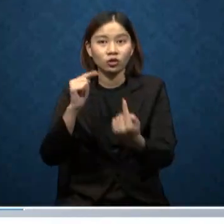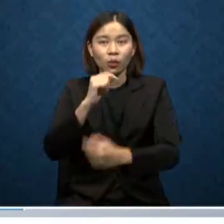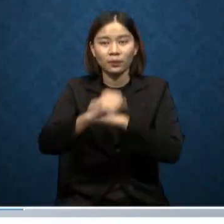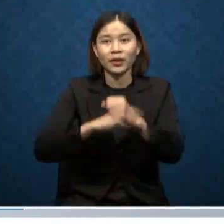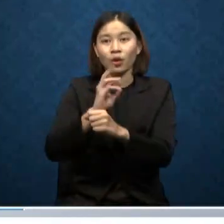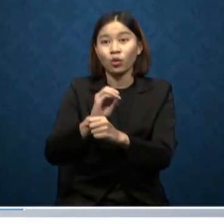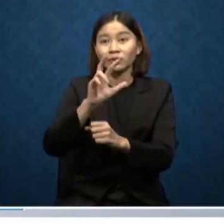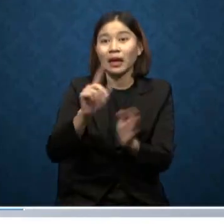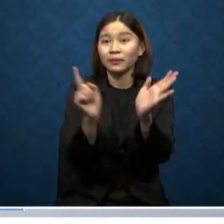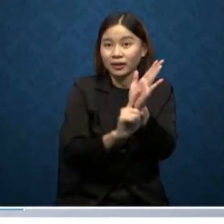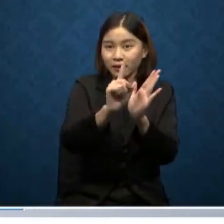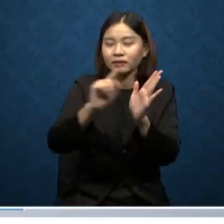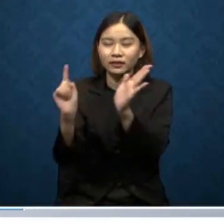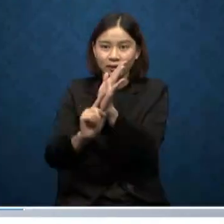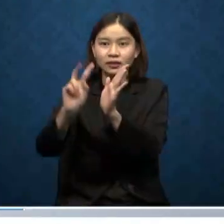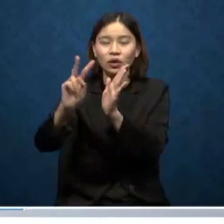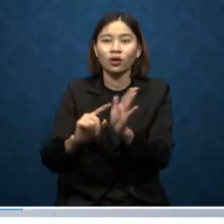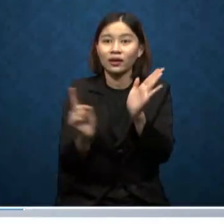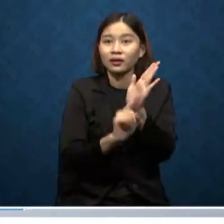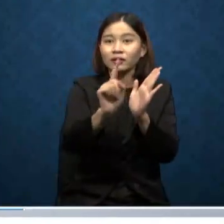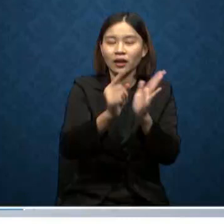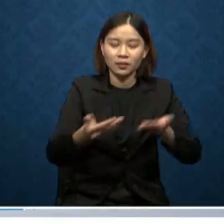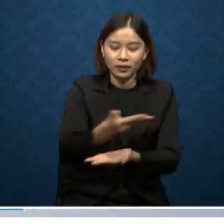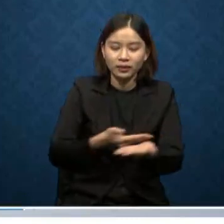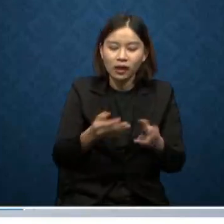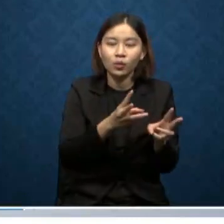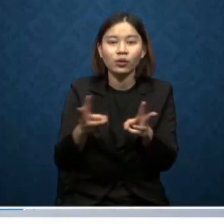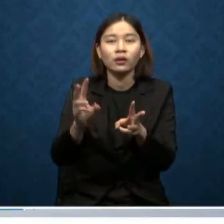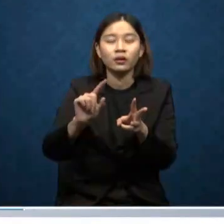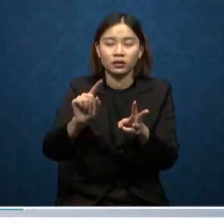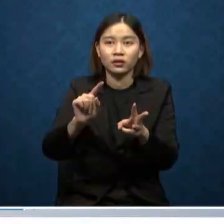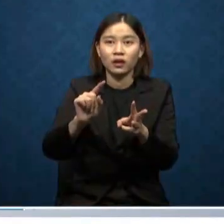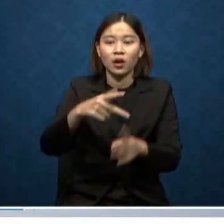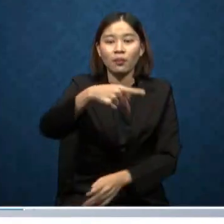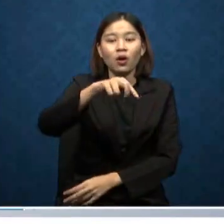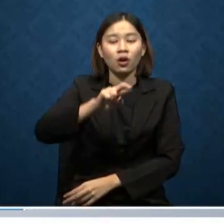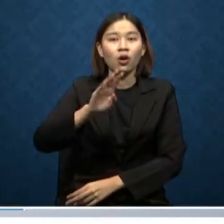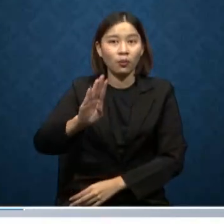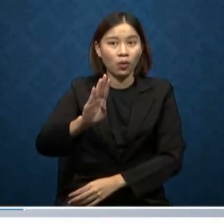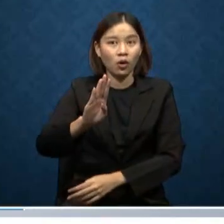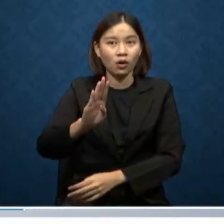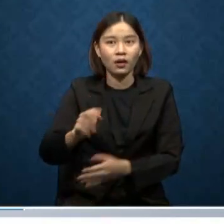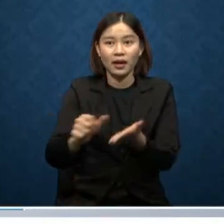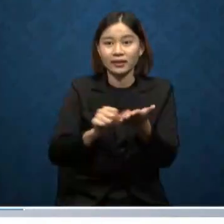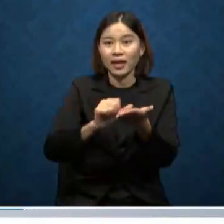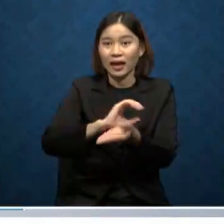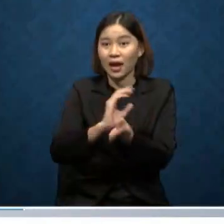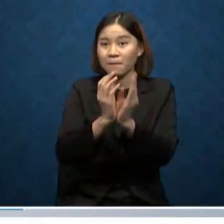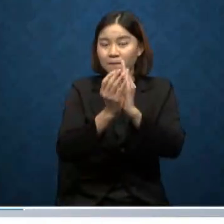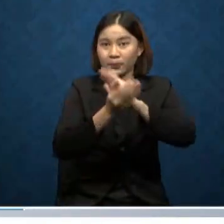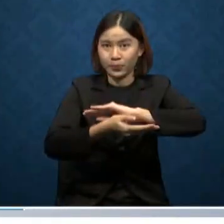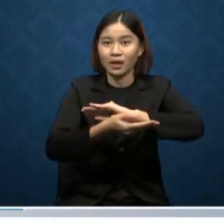ครั้งครับครั้แรกคือการภิจรันดีผ่านพระรชบัญญติการ์ิ